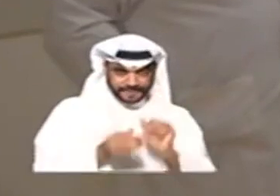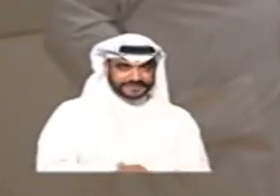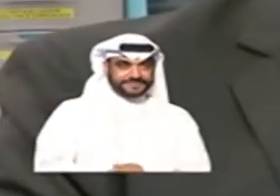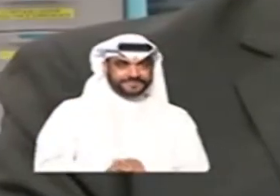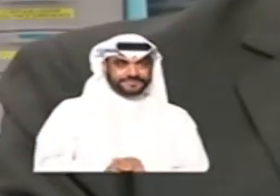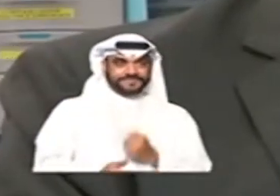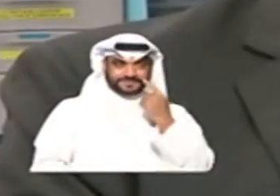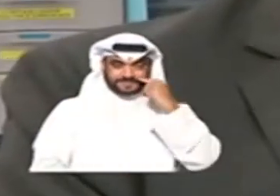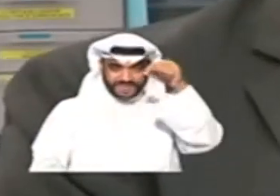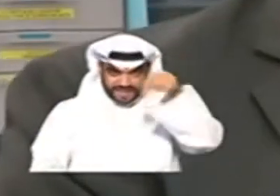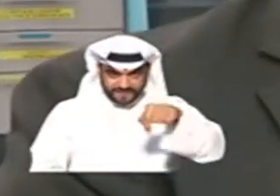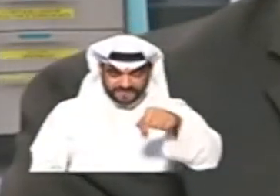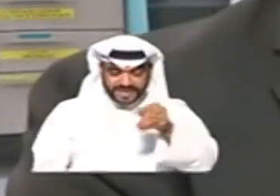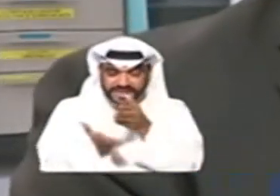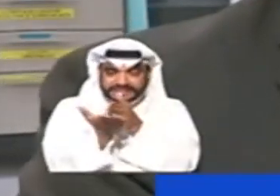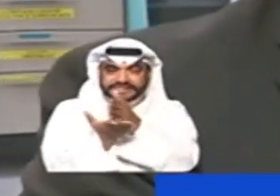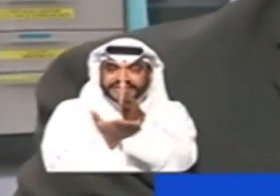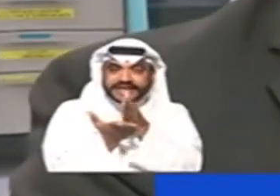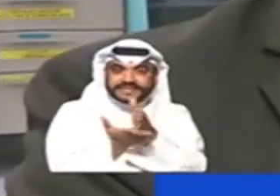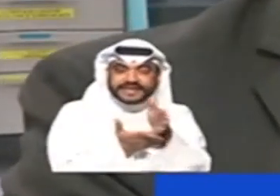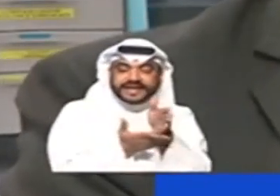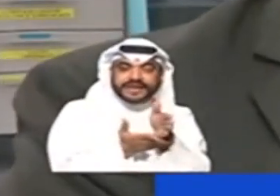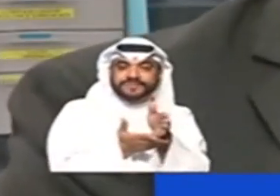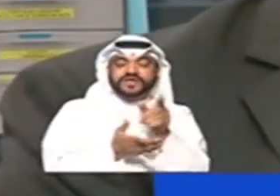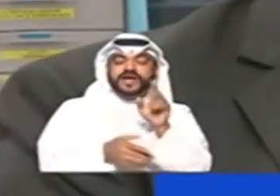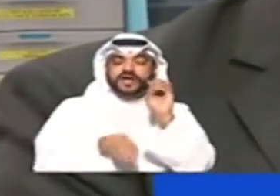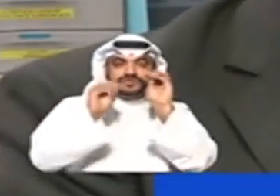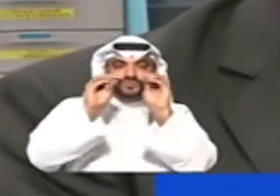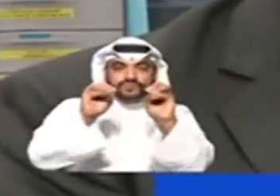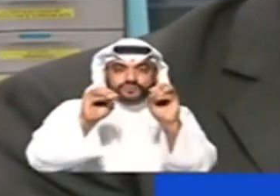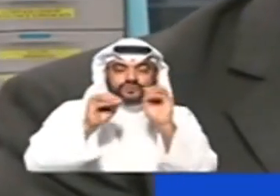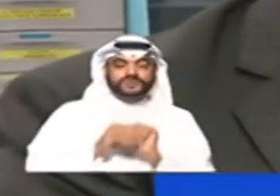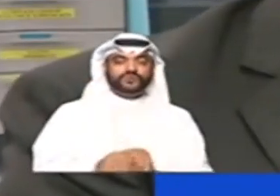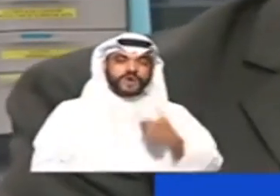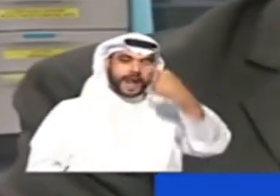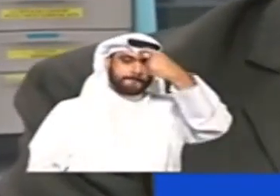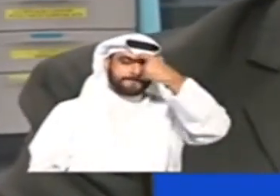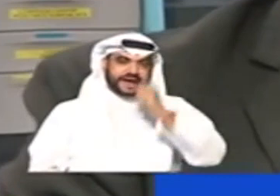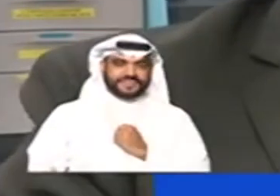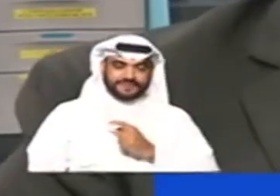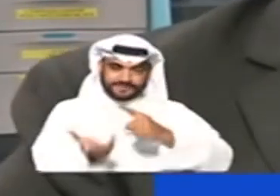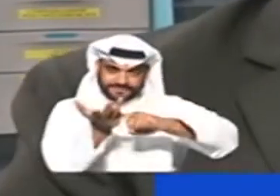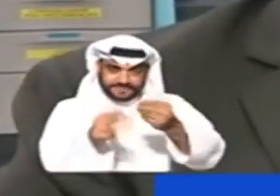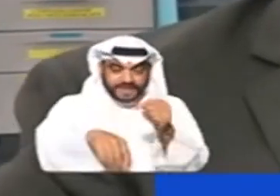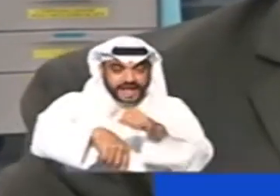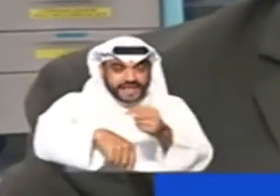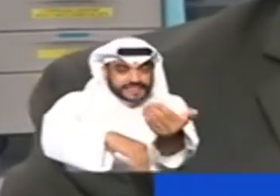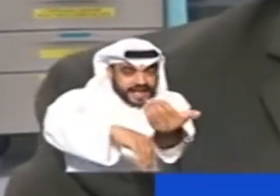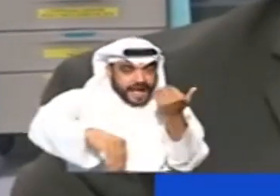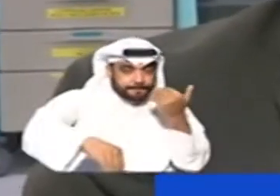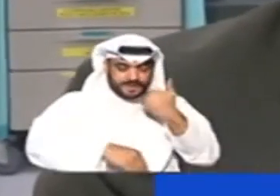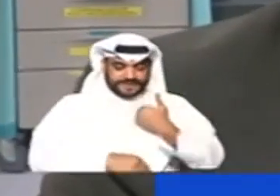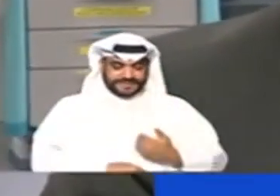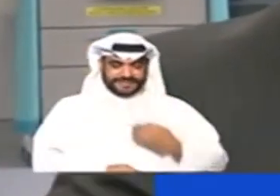في إجراءات معينة تم إعطائها للمريض قبل بداية الزراعة